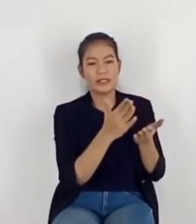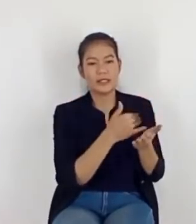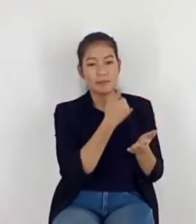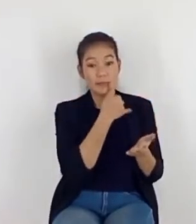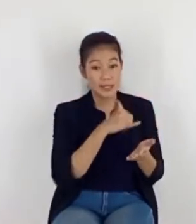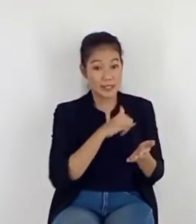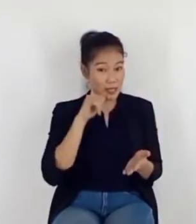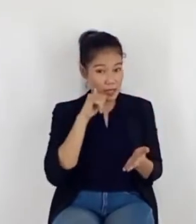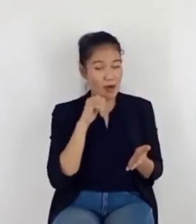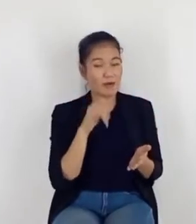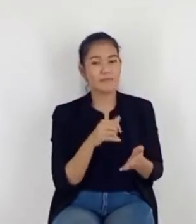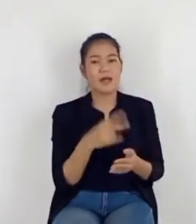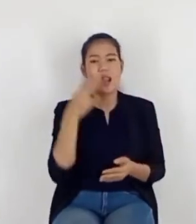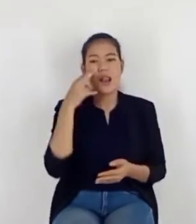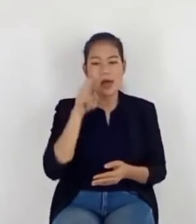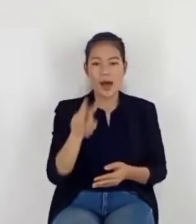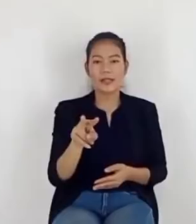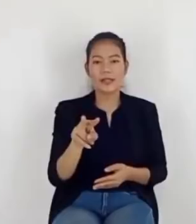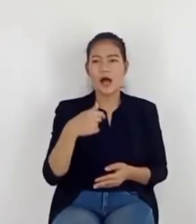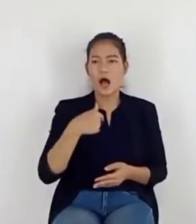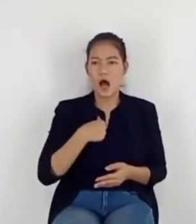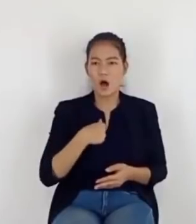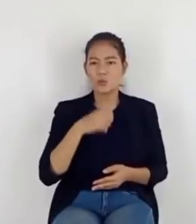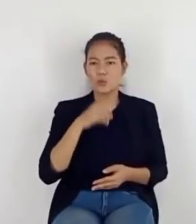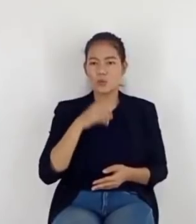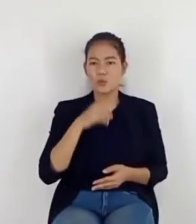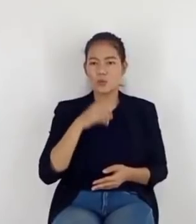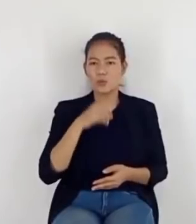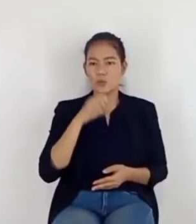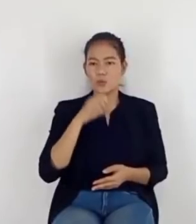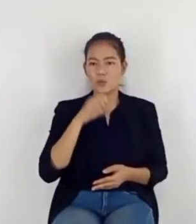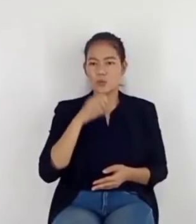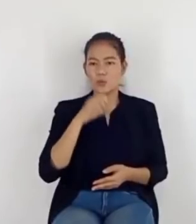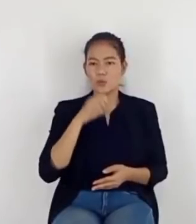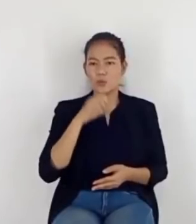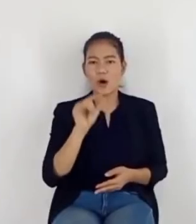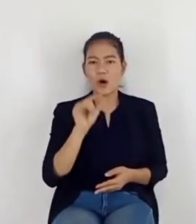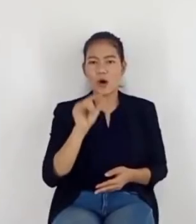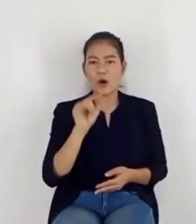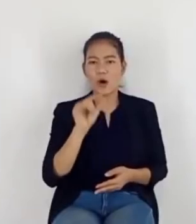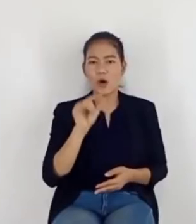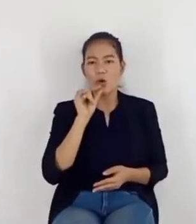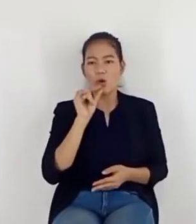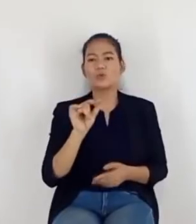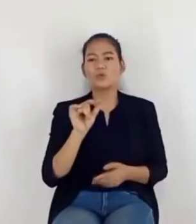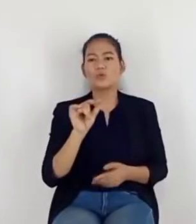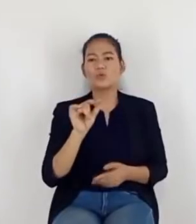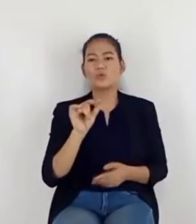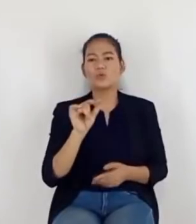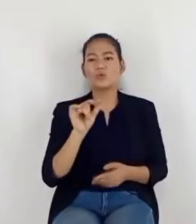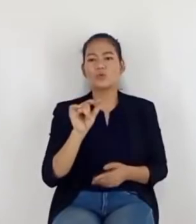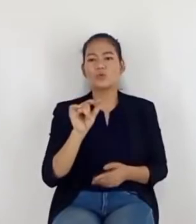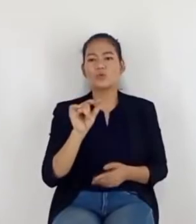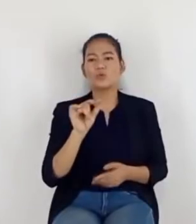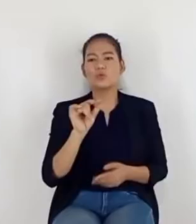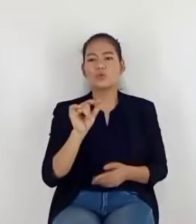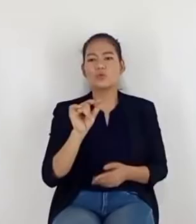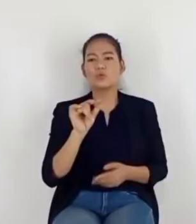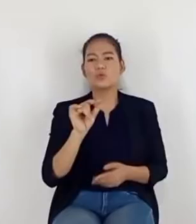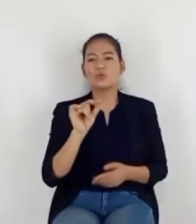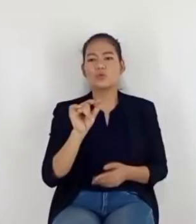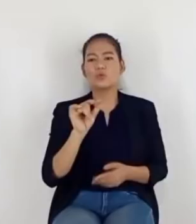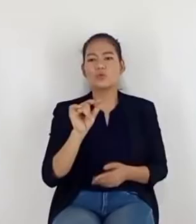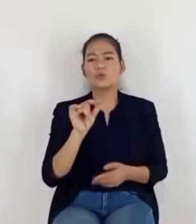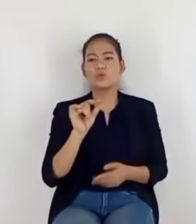Yesaya, "Lihatlah, Aku menyuruh utusanku mendahului engkau. Ia akan mempersiapkan jalan bagimu."